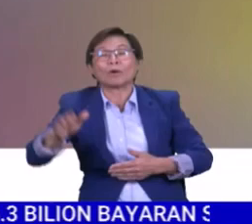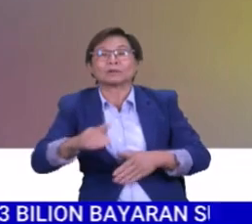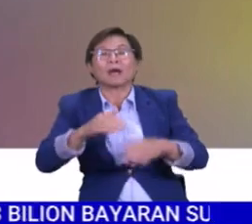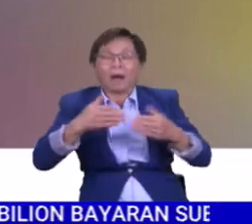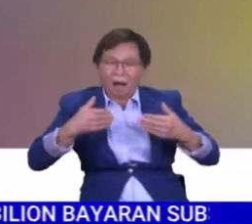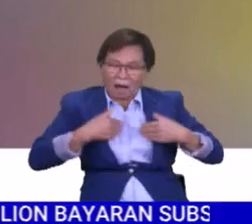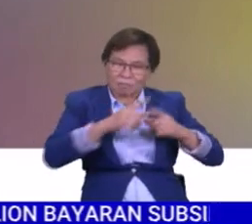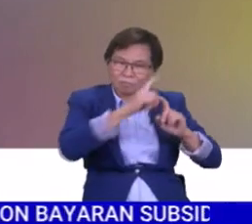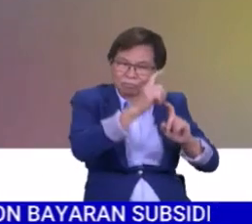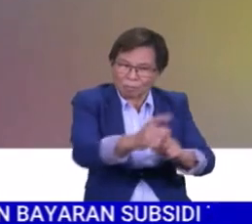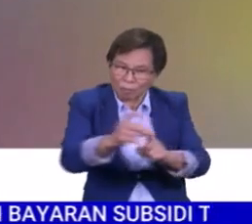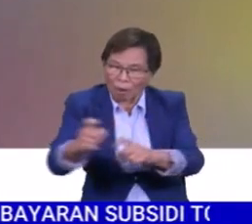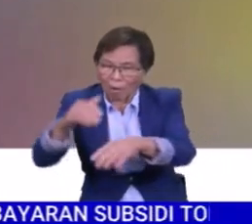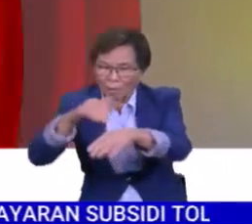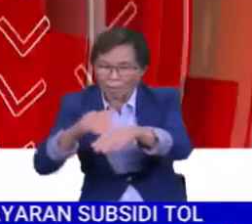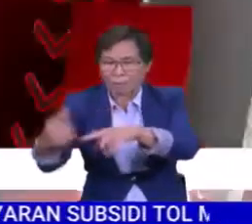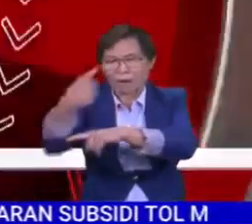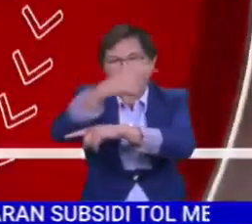sama